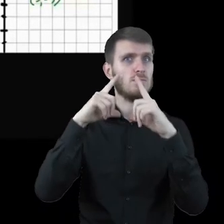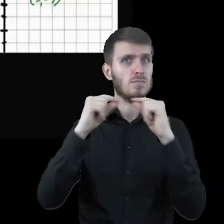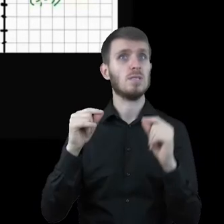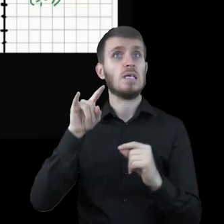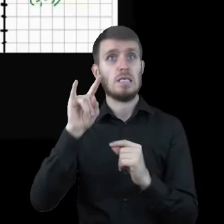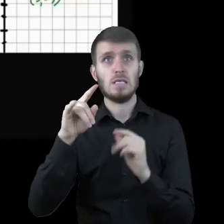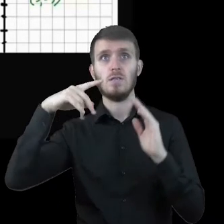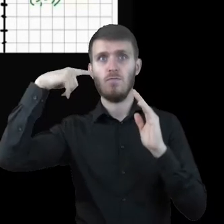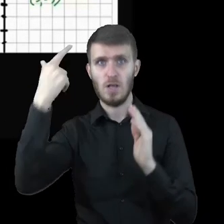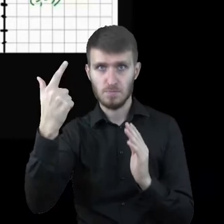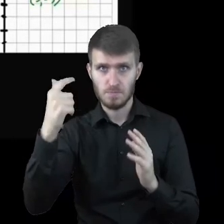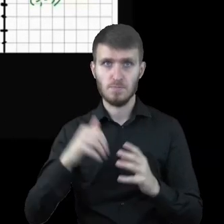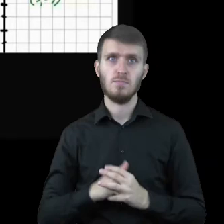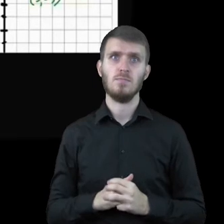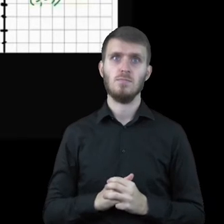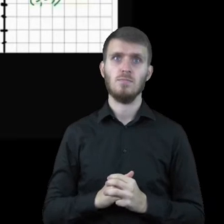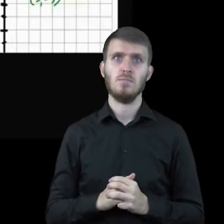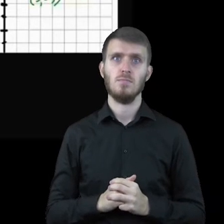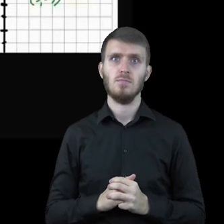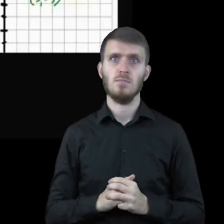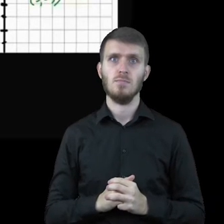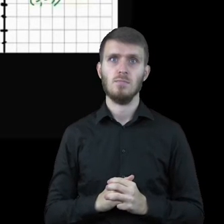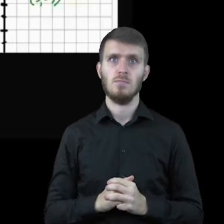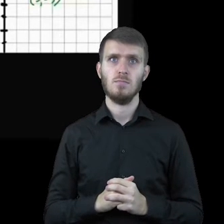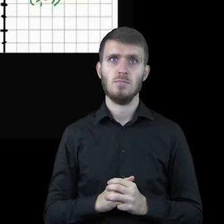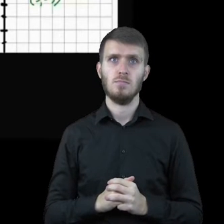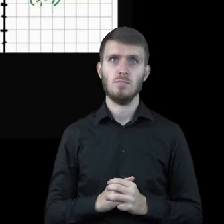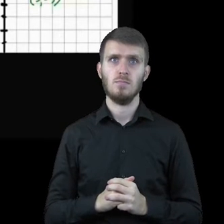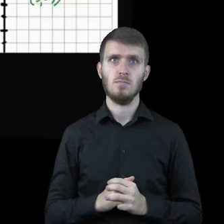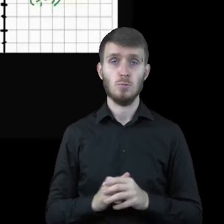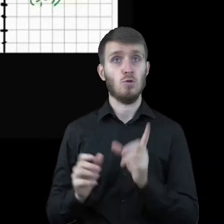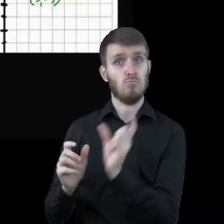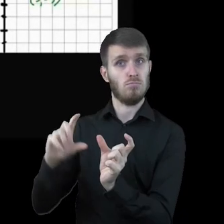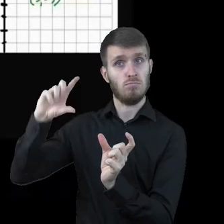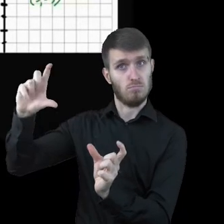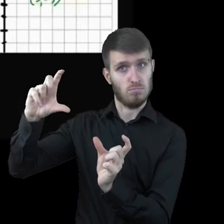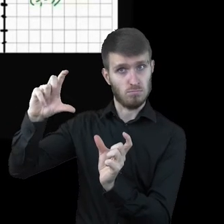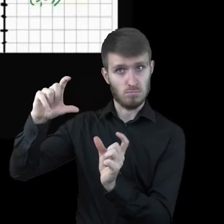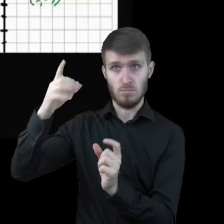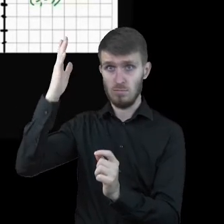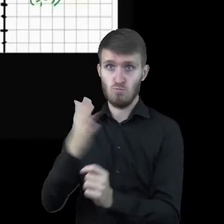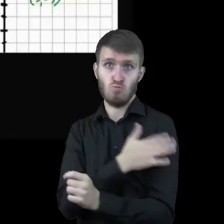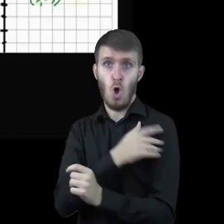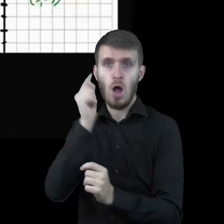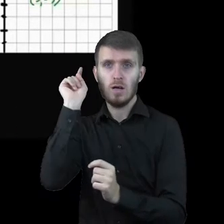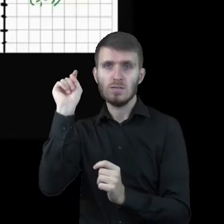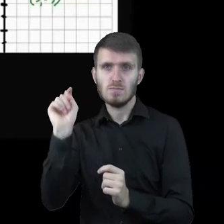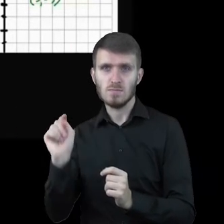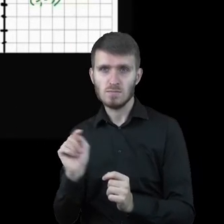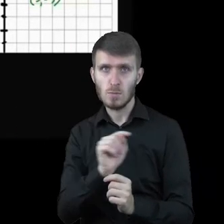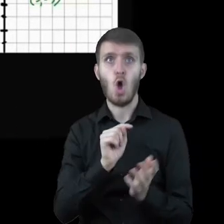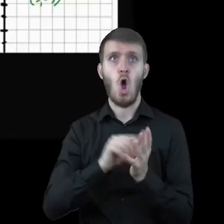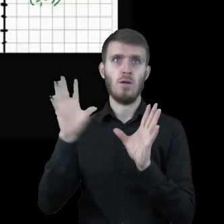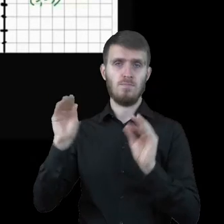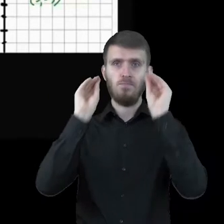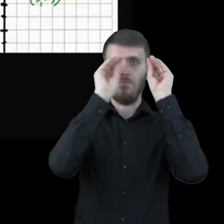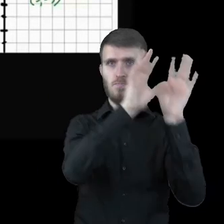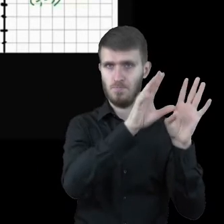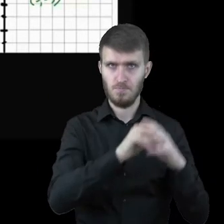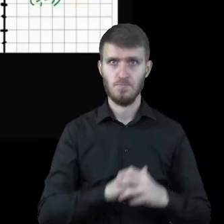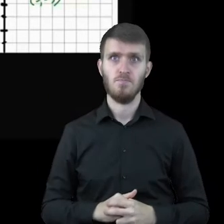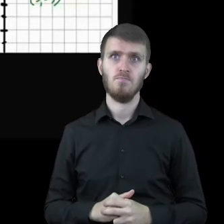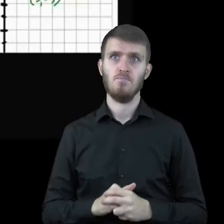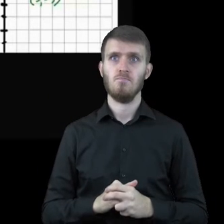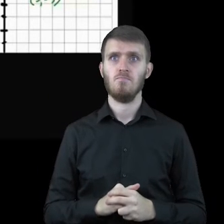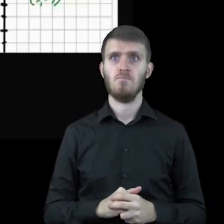kwadratu. No dobrze. Teraz co to jest delta X, co to jest delta Y? No, delta Y to jest różnica współrzędnych Y. Czyli